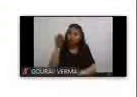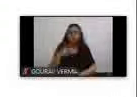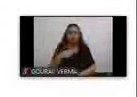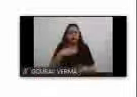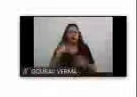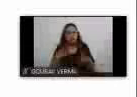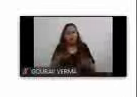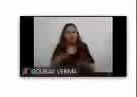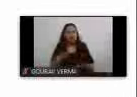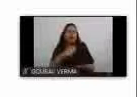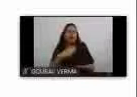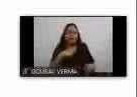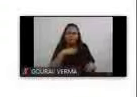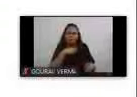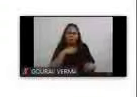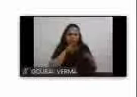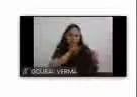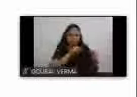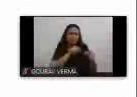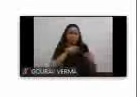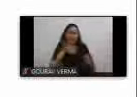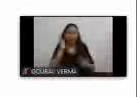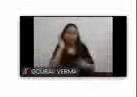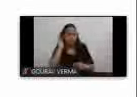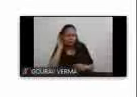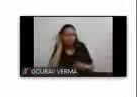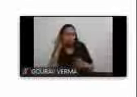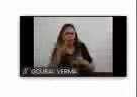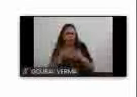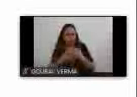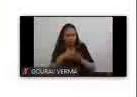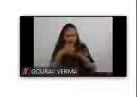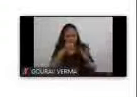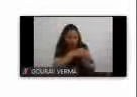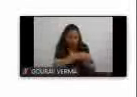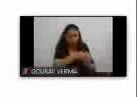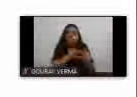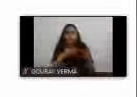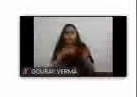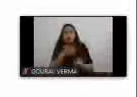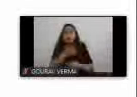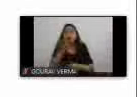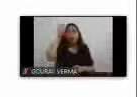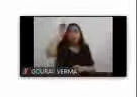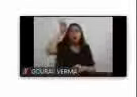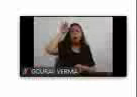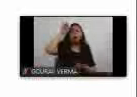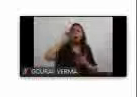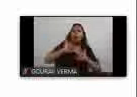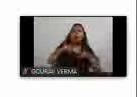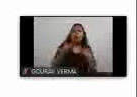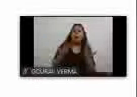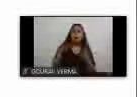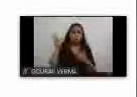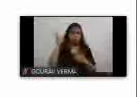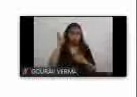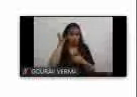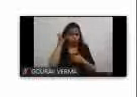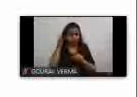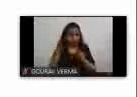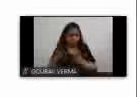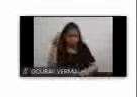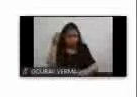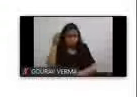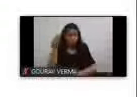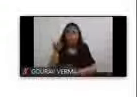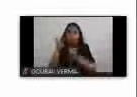बाद विषय यूज कर रहे हैं, टैक्चुअल हाथ में टॉय देने के बाद वो देखता है, ये सब आपको देखना पड़ेगा।